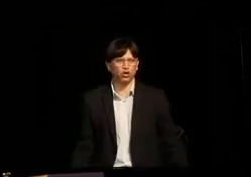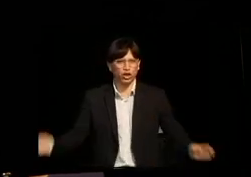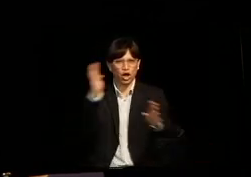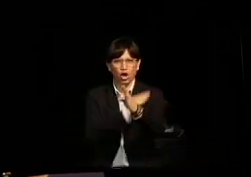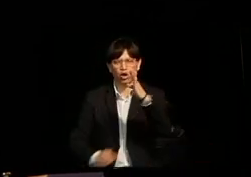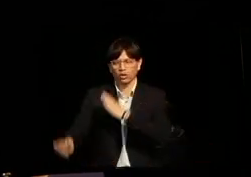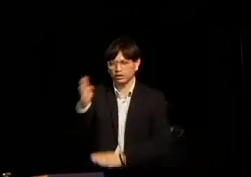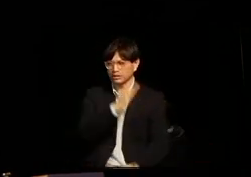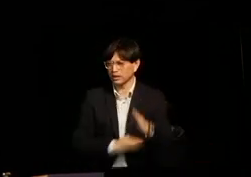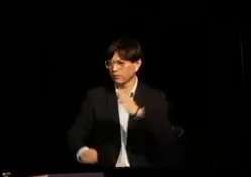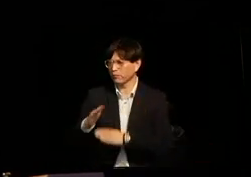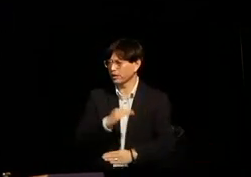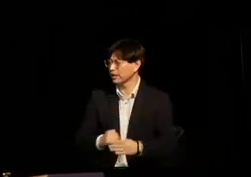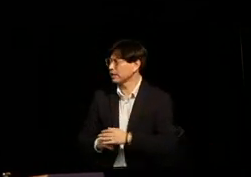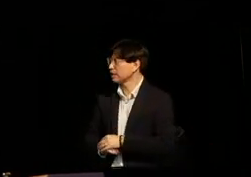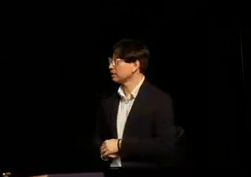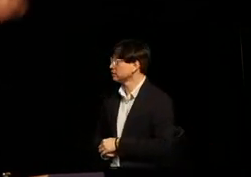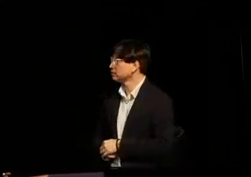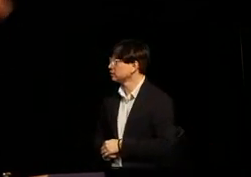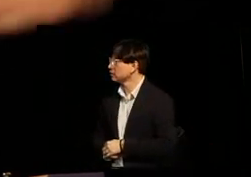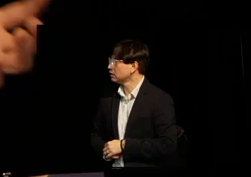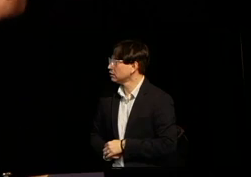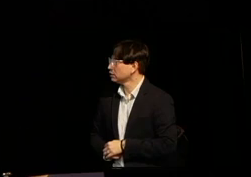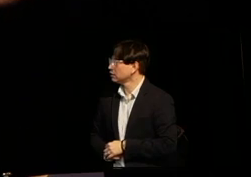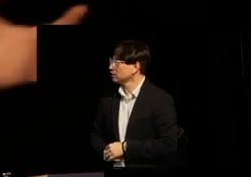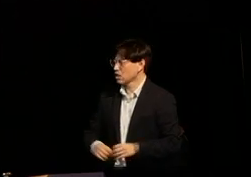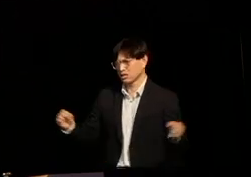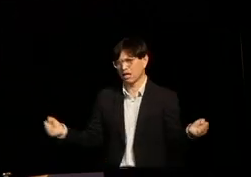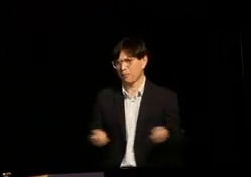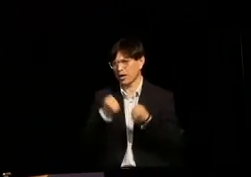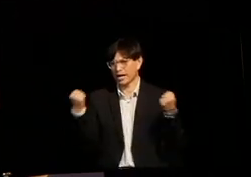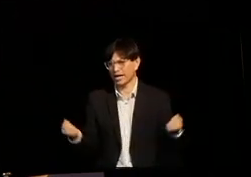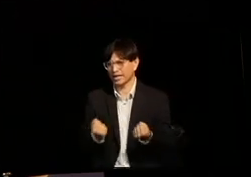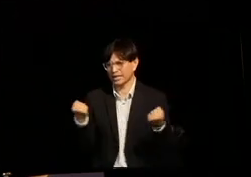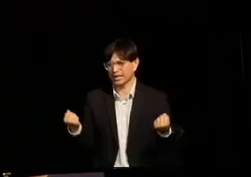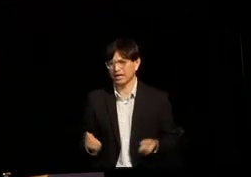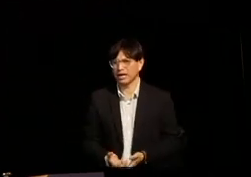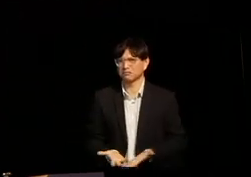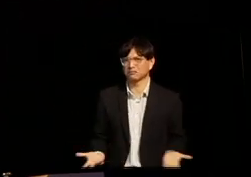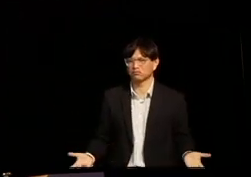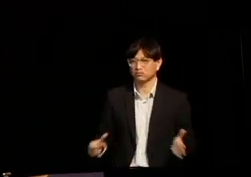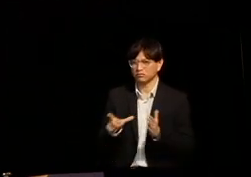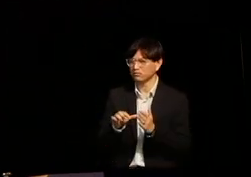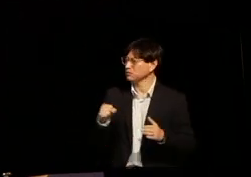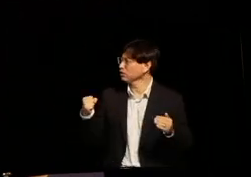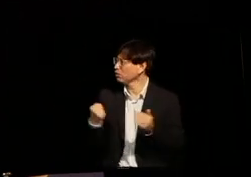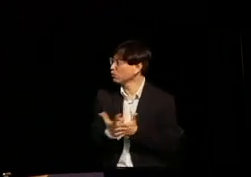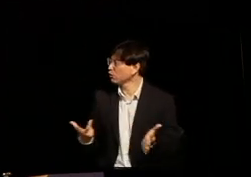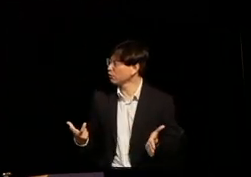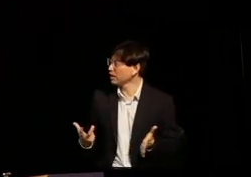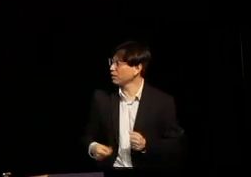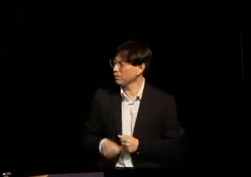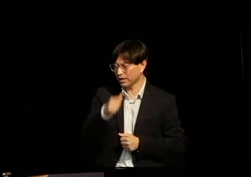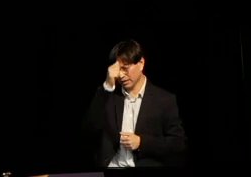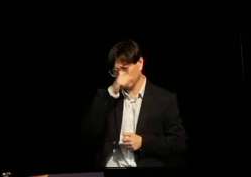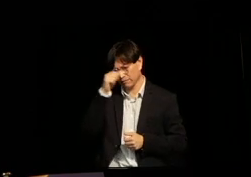nostre Non è una questione Né sociologica né né pratica né per noi è una questione di fede di essere veramente cristiani e